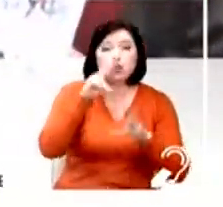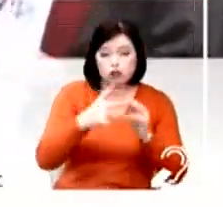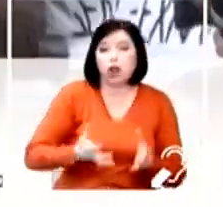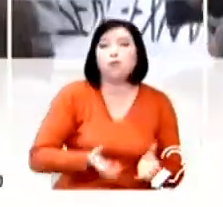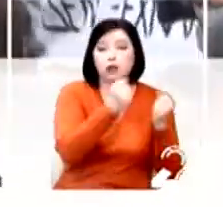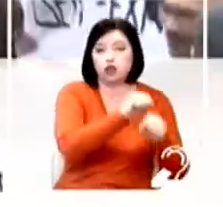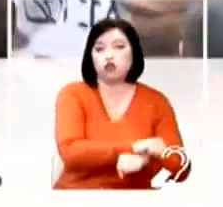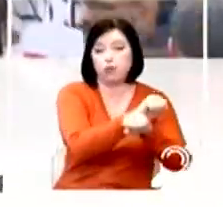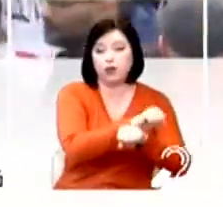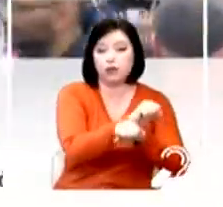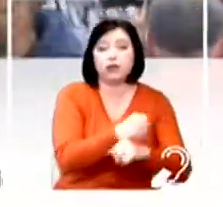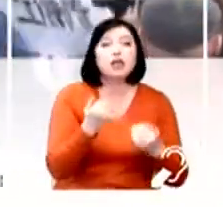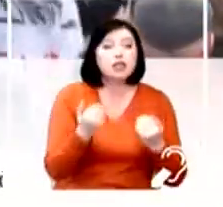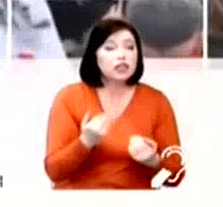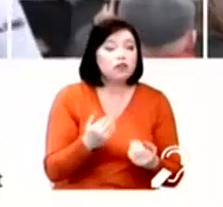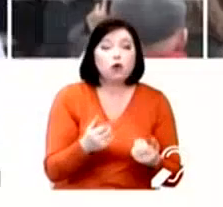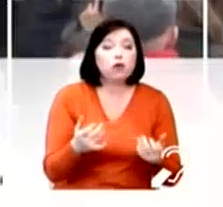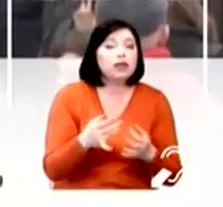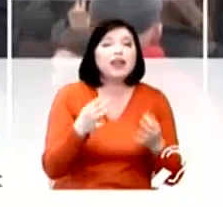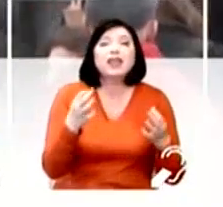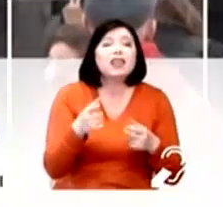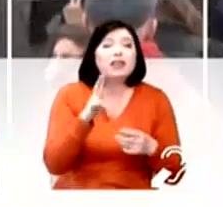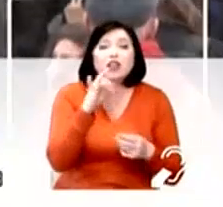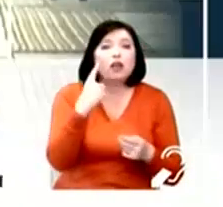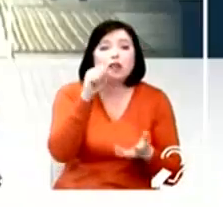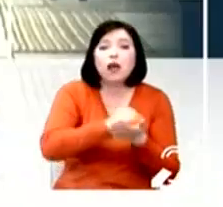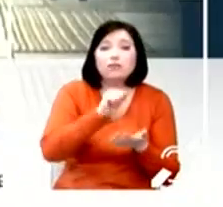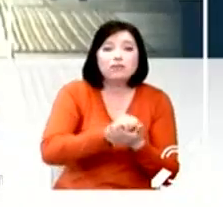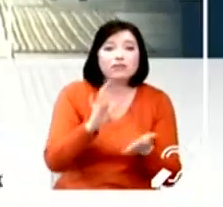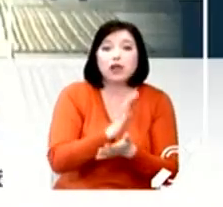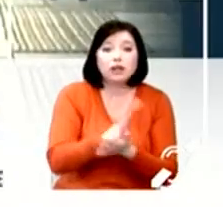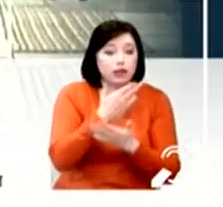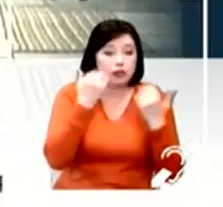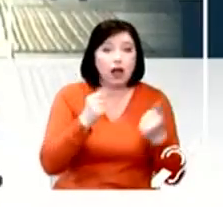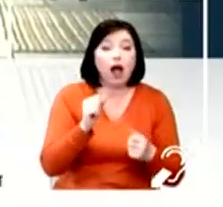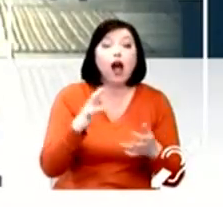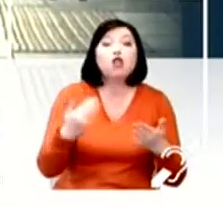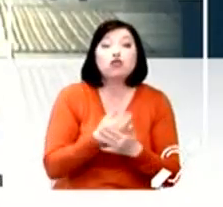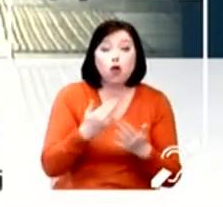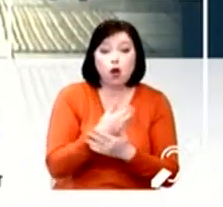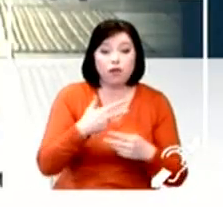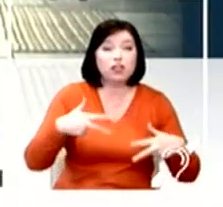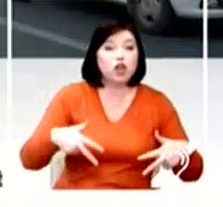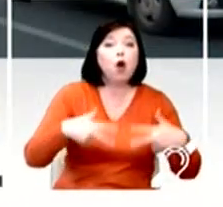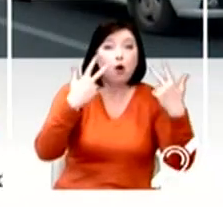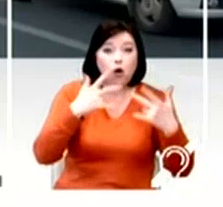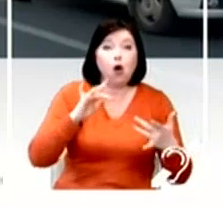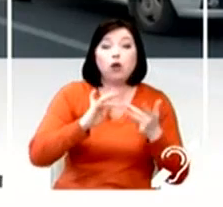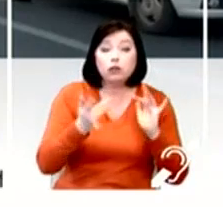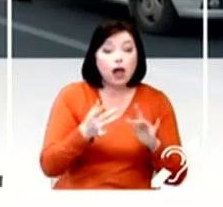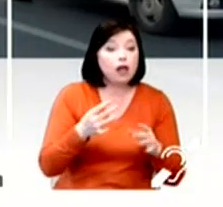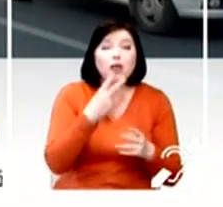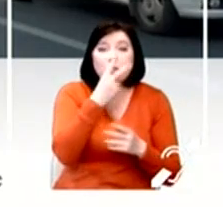cu protestatarii. Astăzi nu e disponibilă nicio publicație tipărită, iar știrile online difuzează minimum de informații,